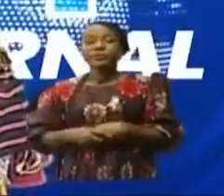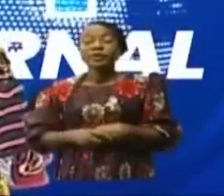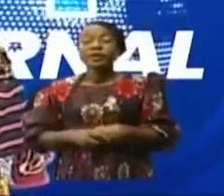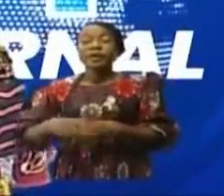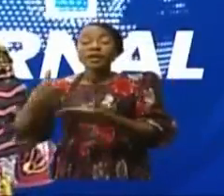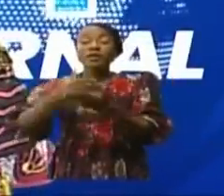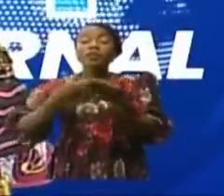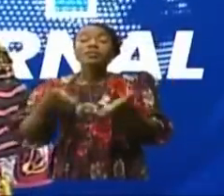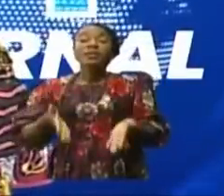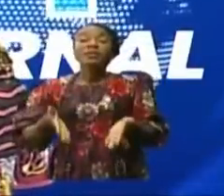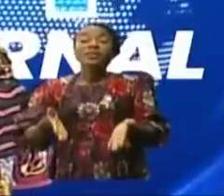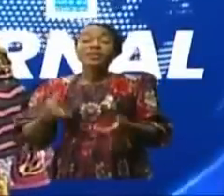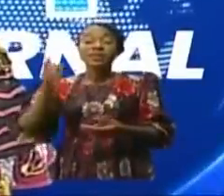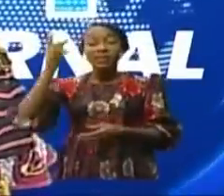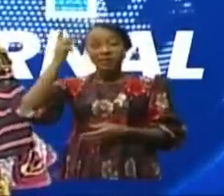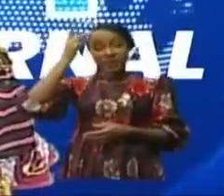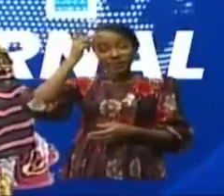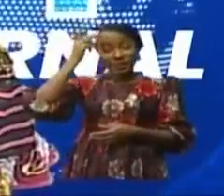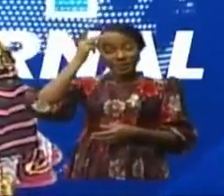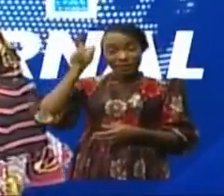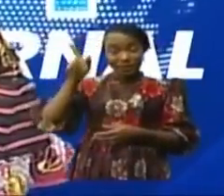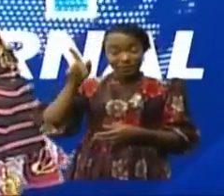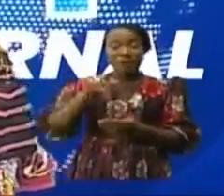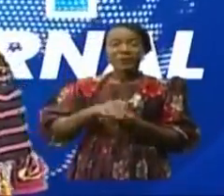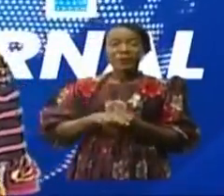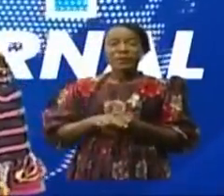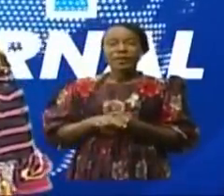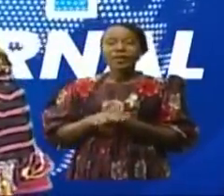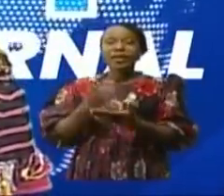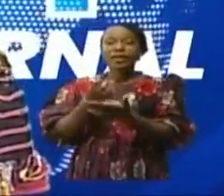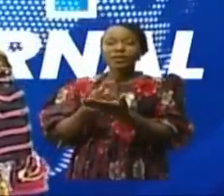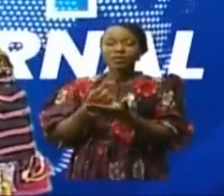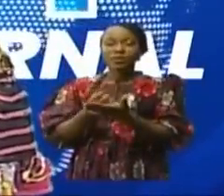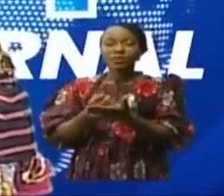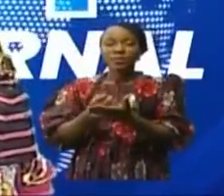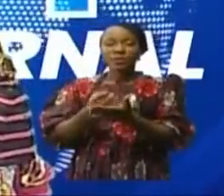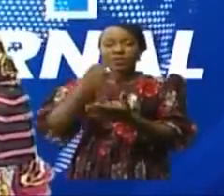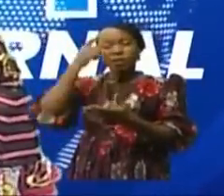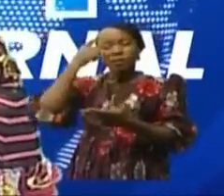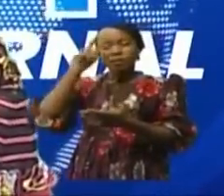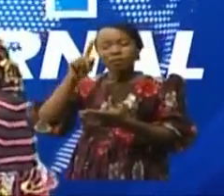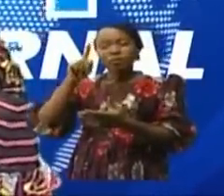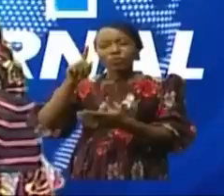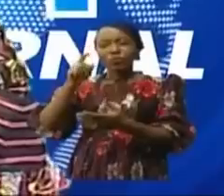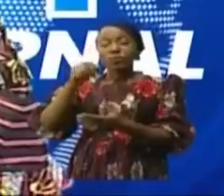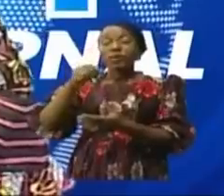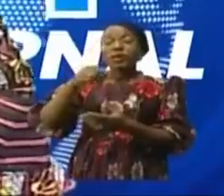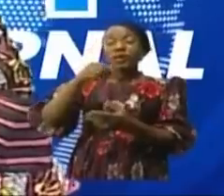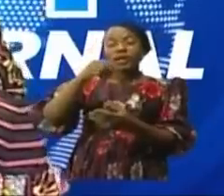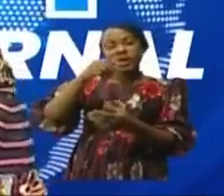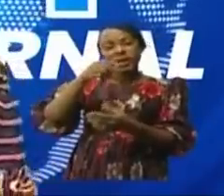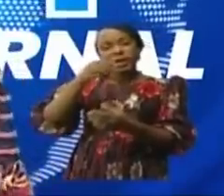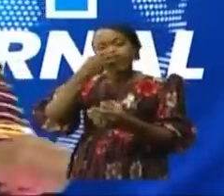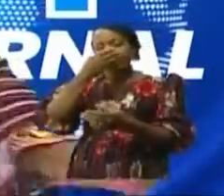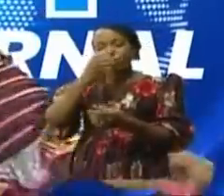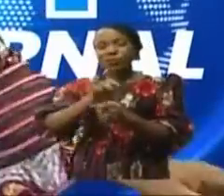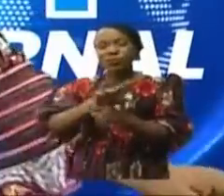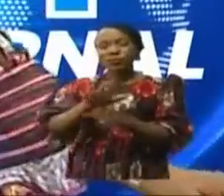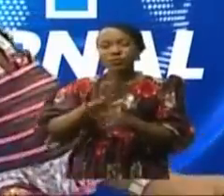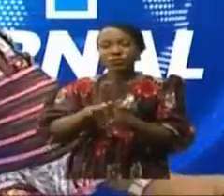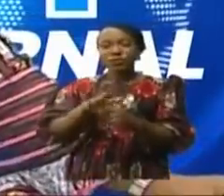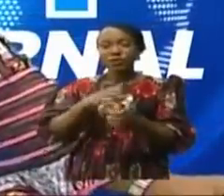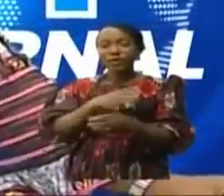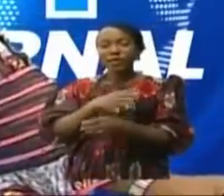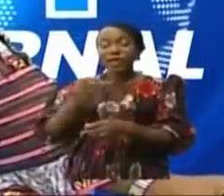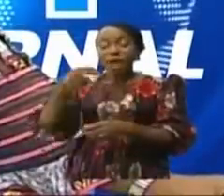Revenons à Kinshasa, les enjeux économiques dans le contexte post-Covid et celui de la guerre en Ukraine. Un colloque international de la